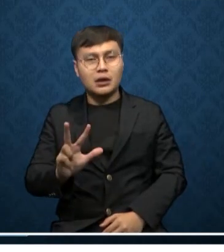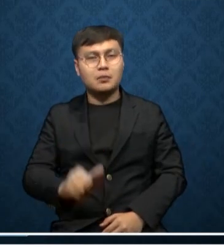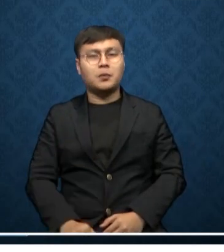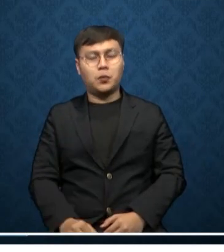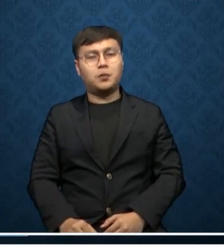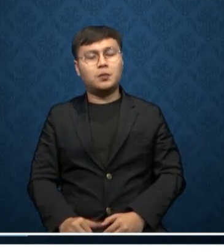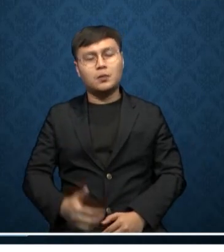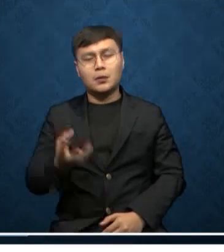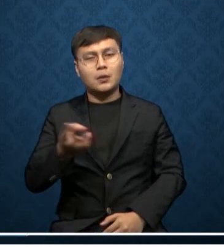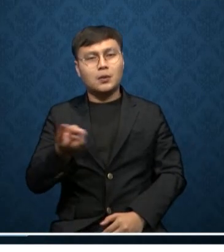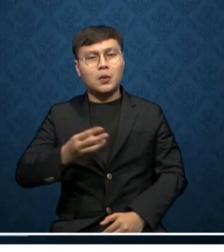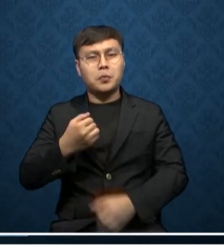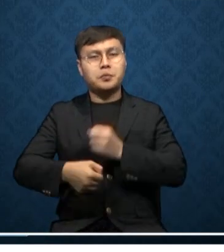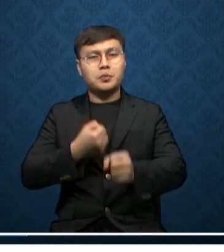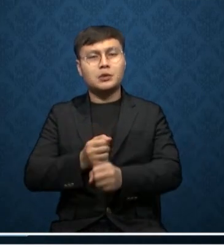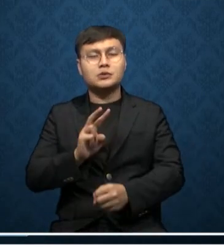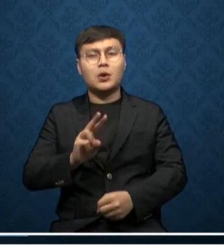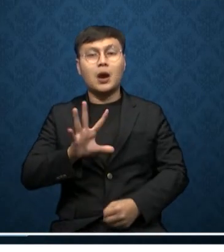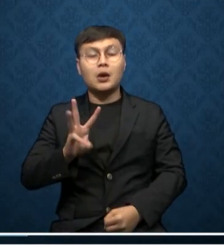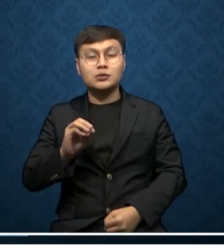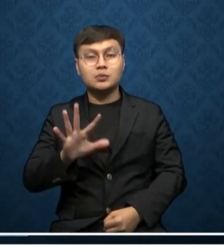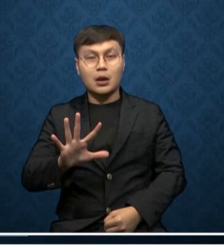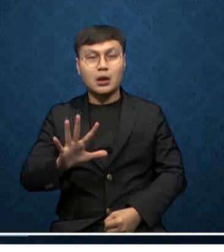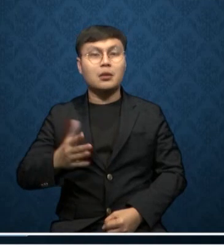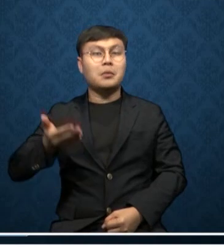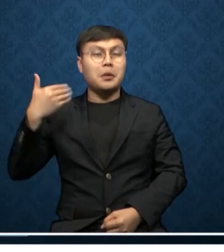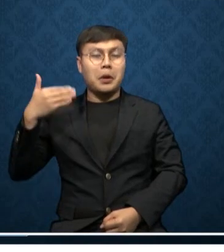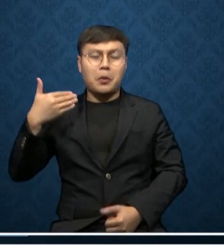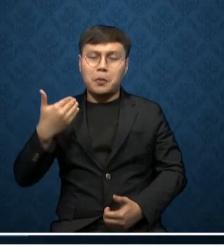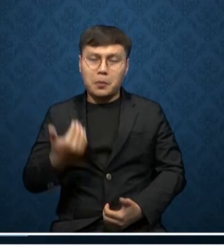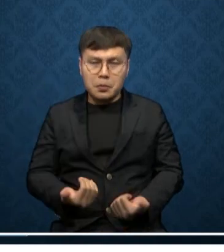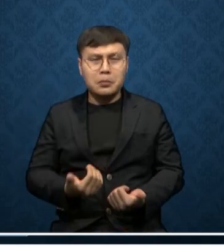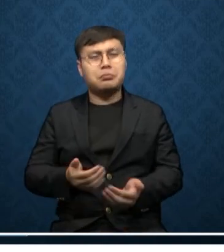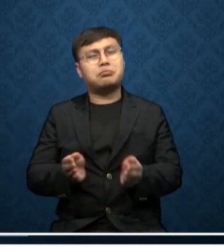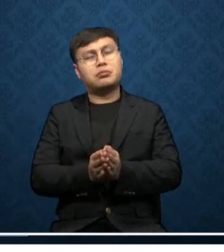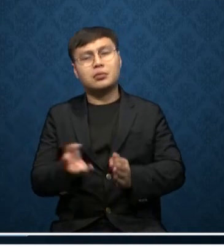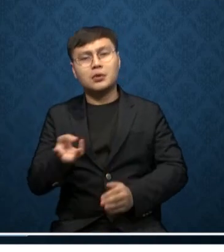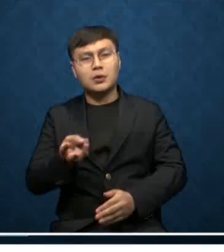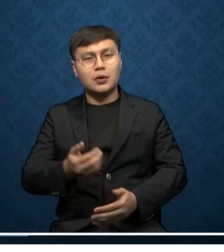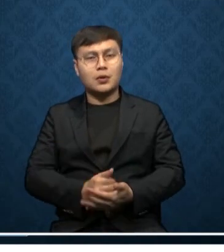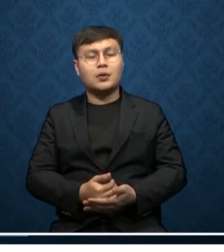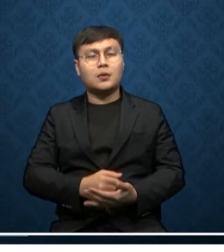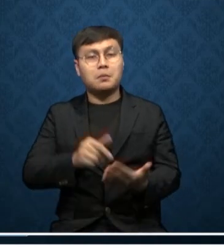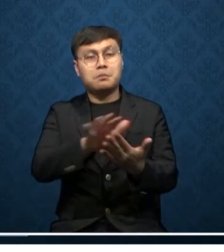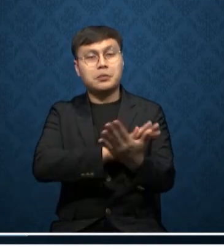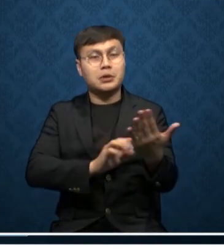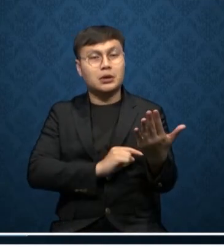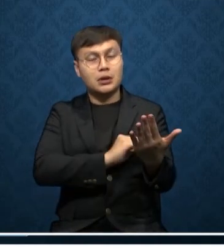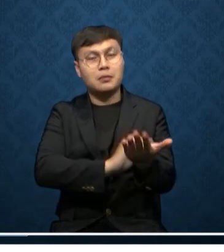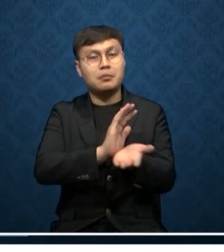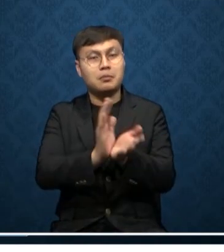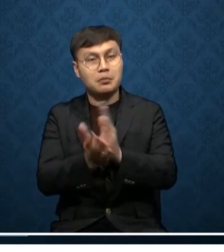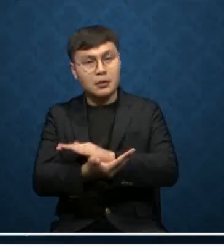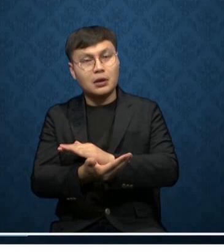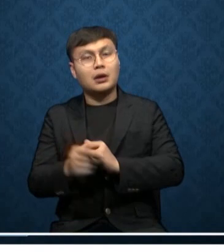ชัดว่าในปี 65ที่ผ่านมาหรือต่อเนื่องดการมาเนี่ยได้แค่นั้นเองนะครับเปลี่ยนพื้นที่พืชชนิดเดียวกันก็ได้ไปที่บ้าน